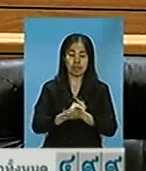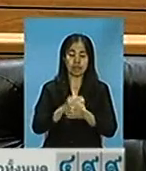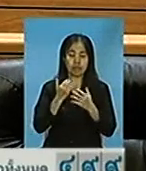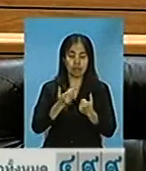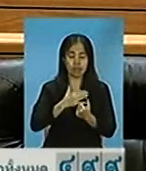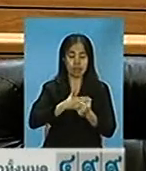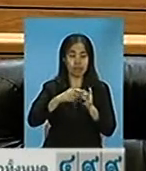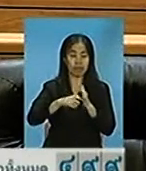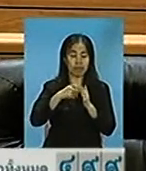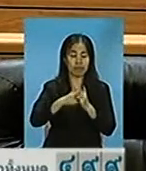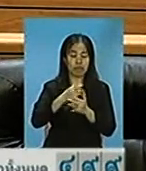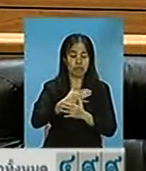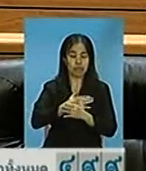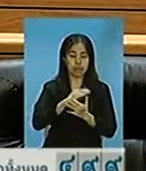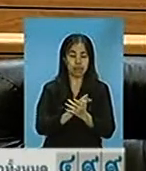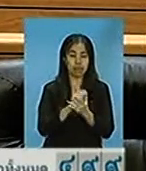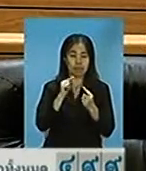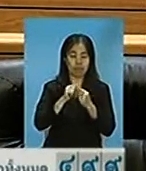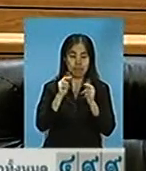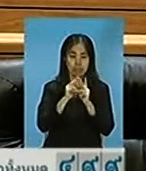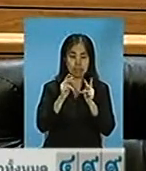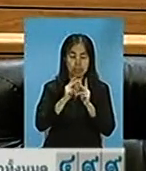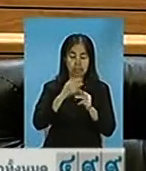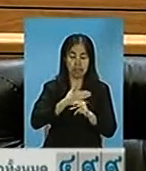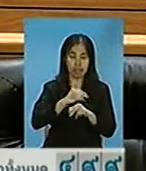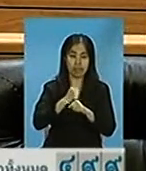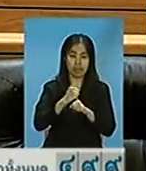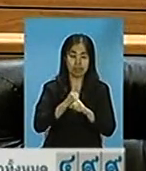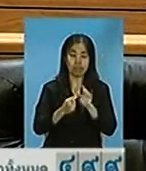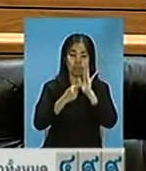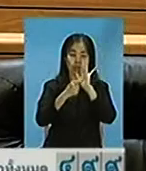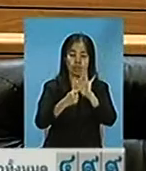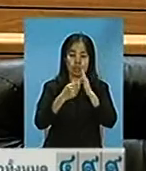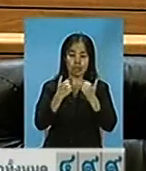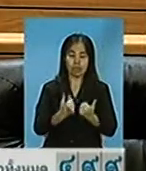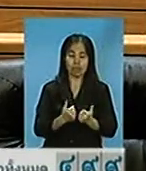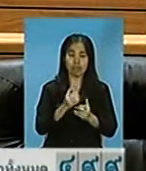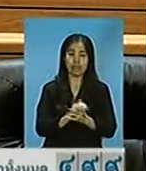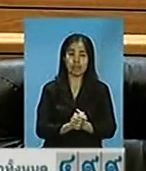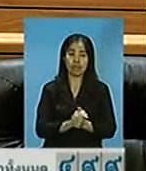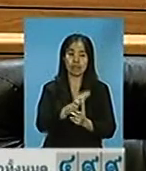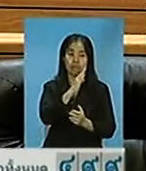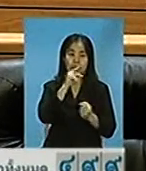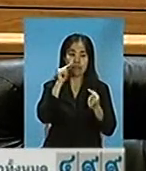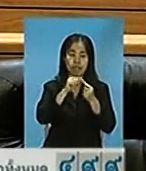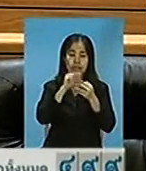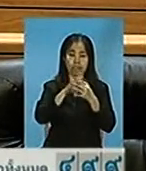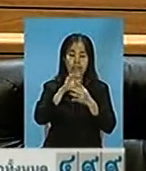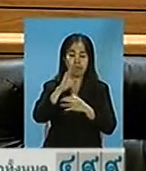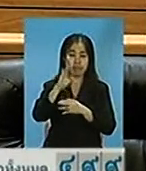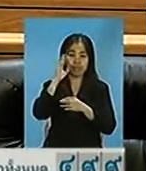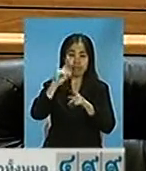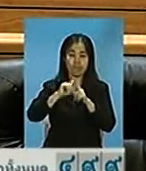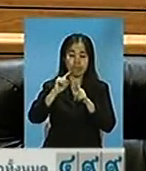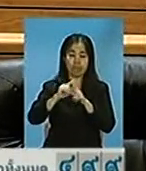ที่เหตุผลที่คณะกรรมการชุดนี้ได้เสนอข้อนี้เข้ามานะครับซึ่งถ้าหากจะตั้งบริษัทนั้นก็เป็นหน้าที่ของก